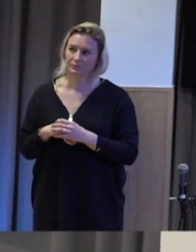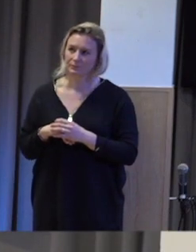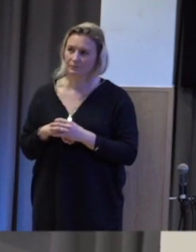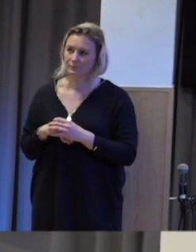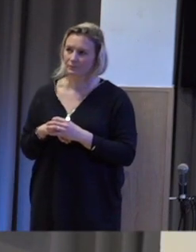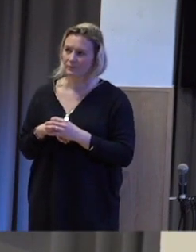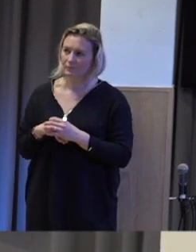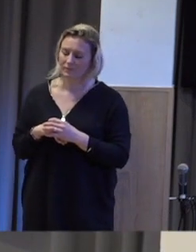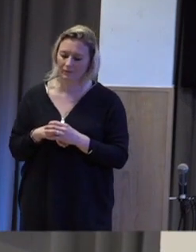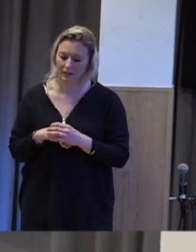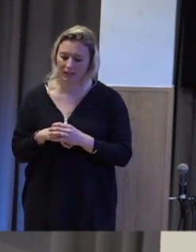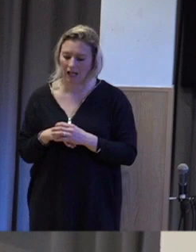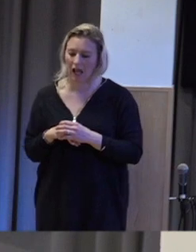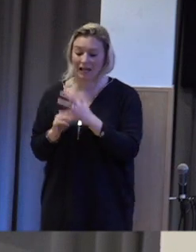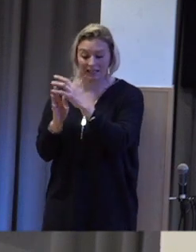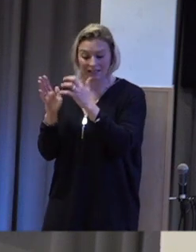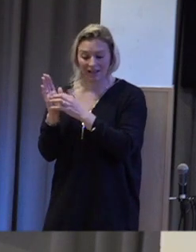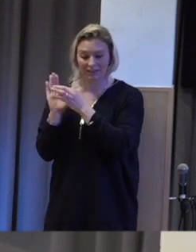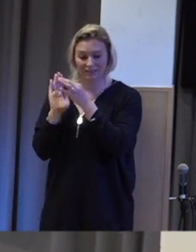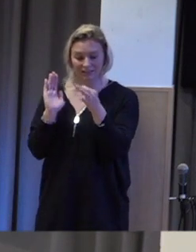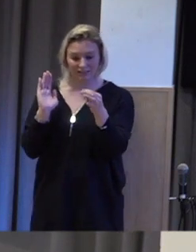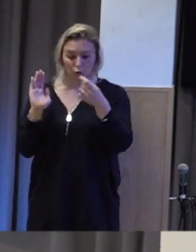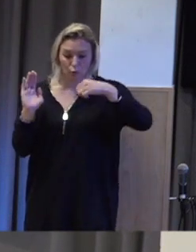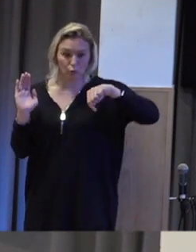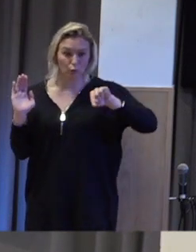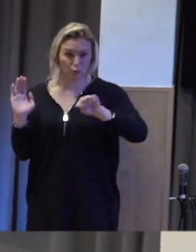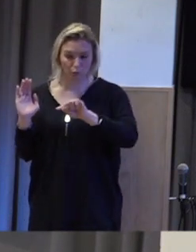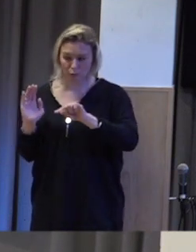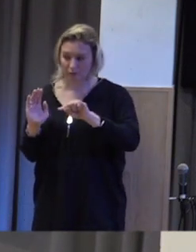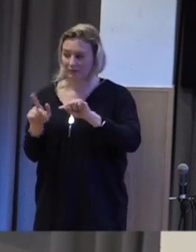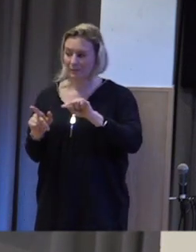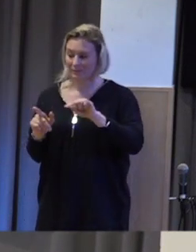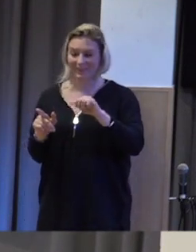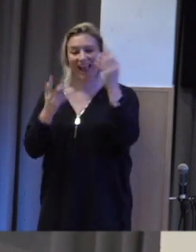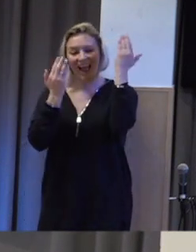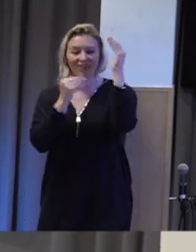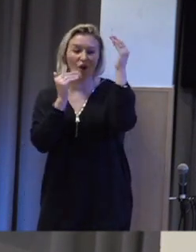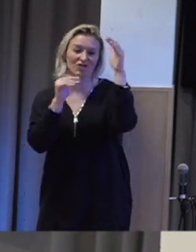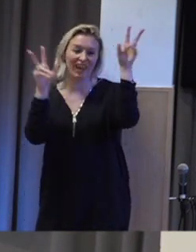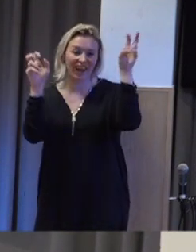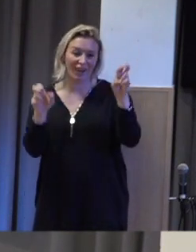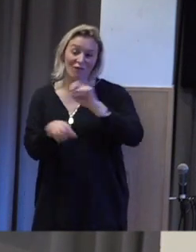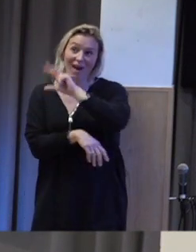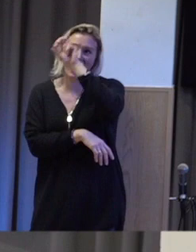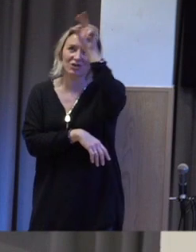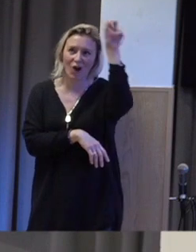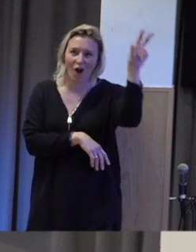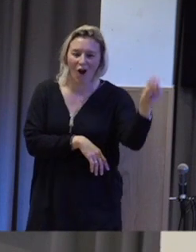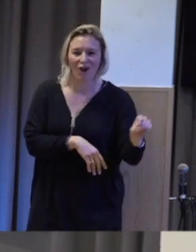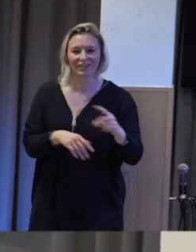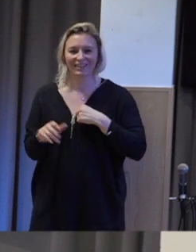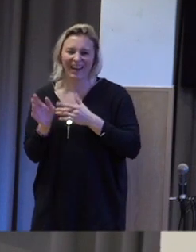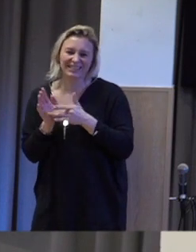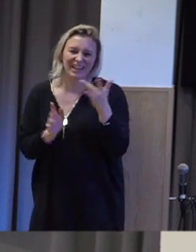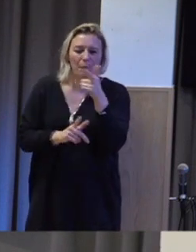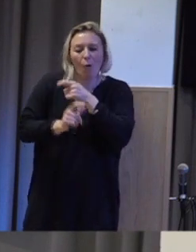La parole de Dieu dit que nous sommes étrangers, résidents temporaires ou exilés ou voyageurs, selon les